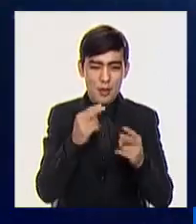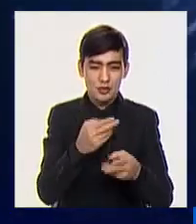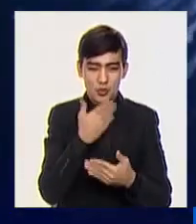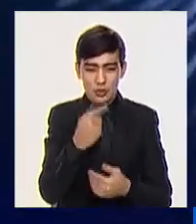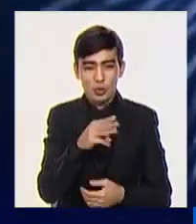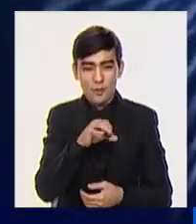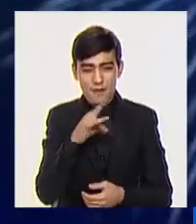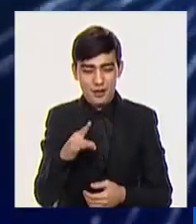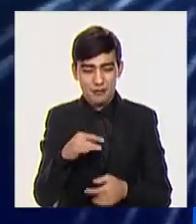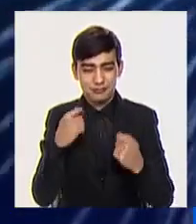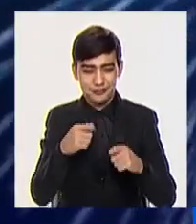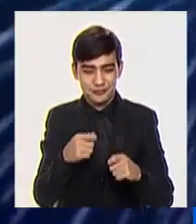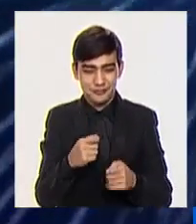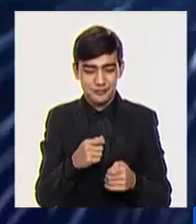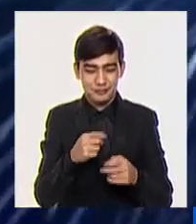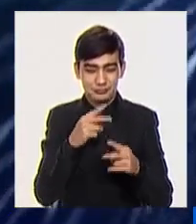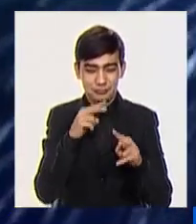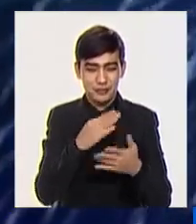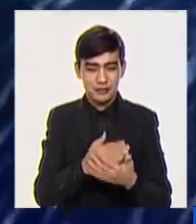этот товар. Репортаж Нины Шапо.